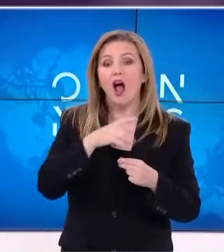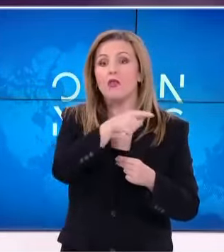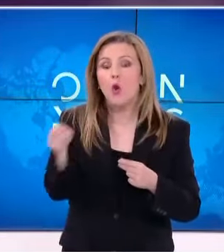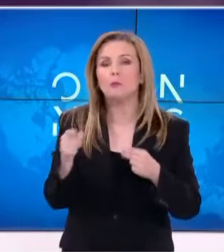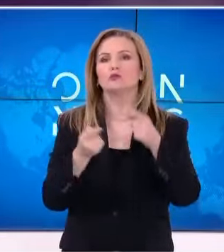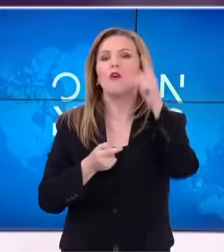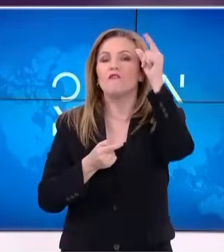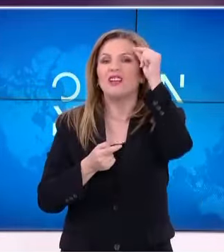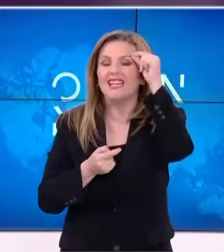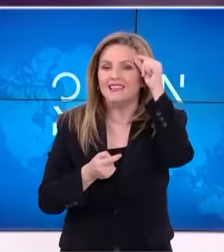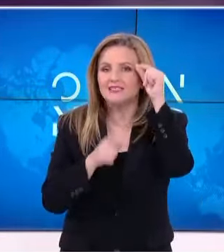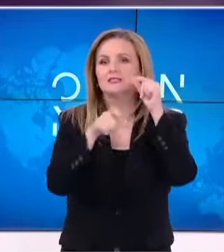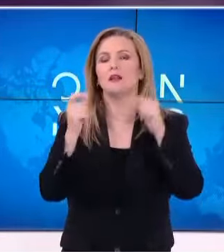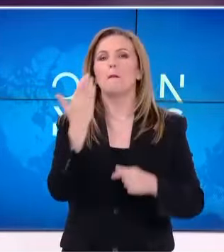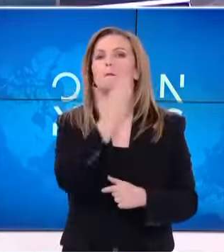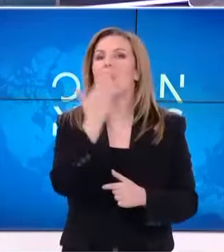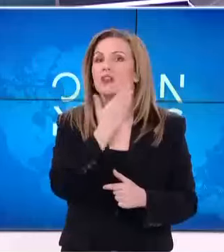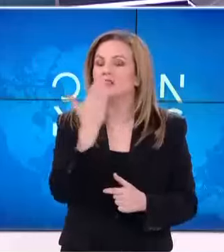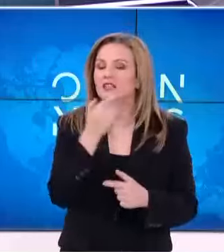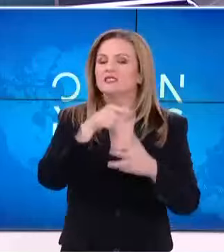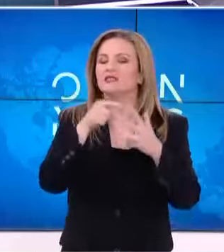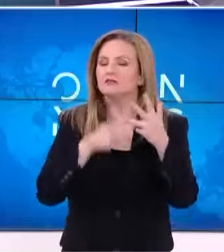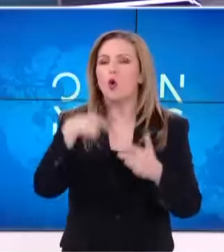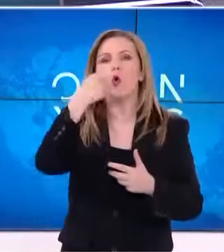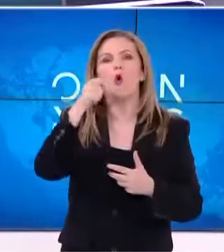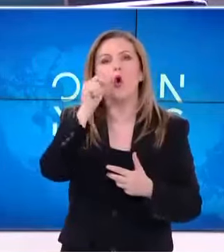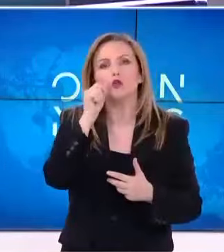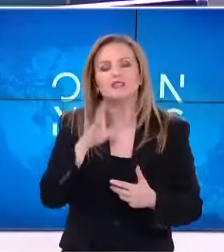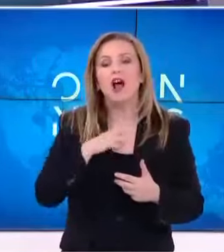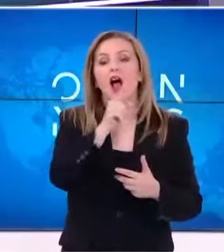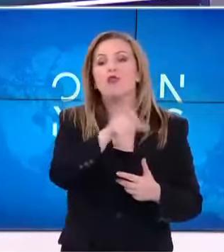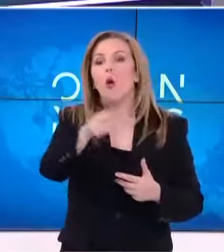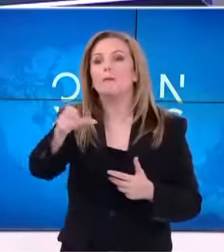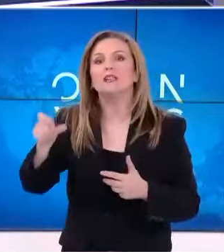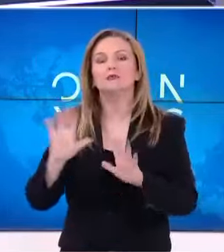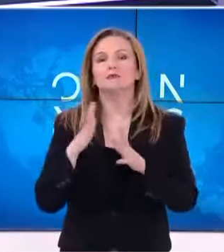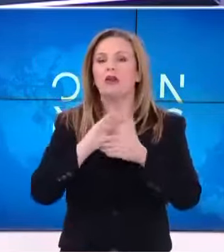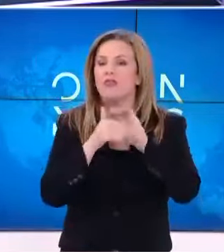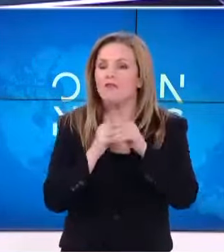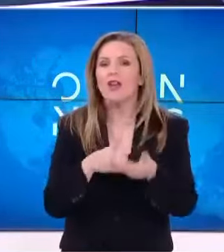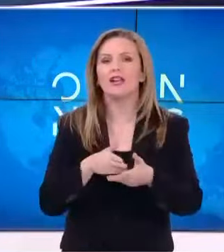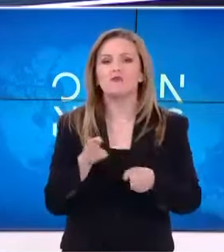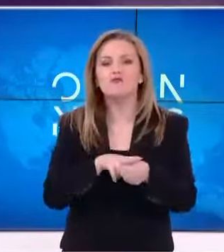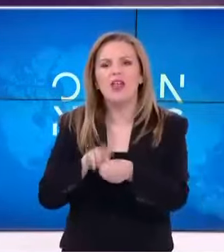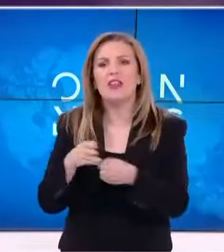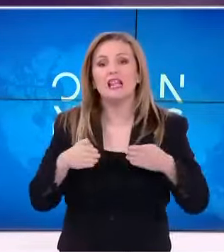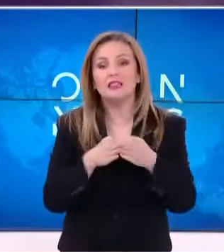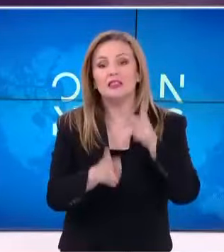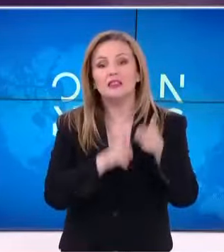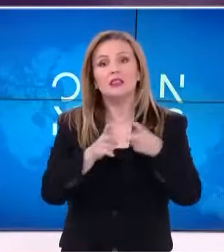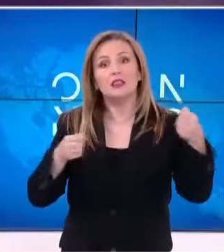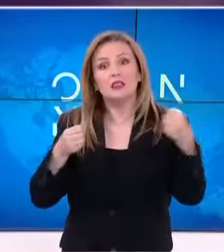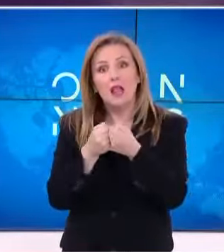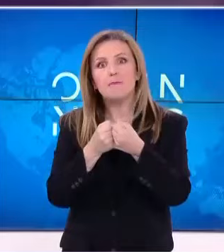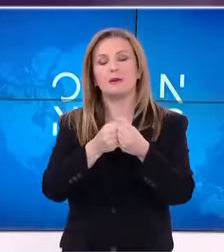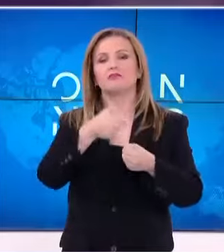φοιτητές θέλω να μιλήσω για τους μαθητές θέλω να μιλήσω για τους γονείς θέλω να μιλήσω για τα θύματα των τεμπών θέλω να μιλήσω για